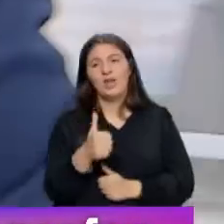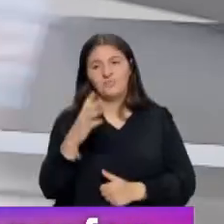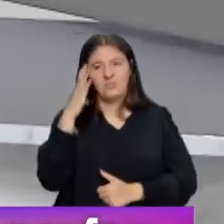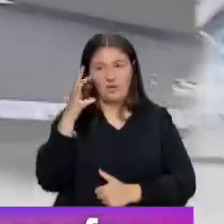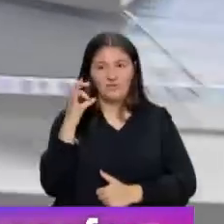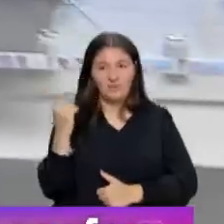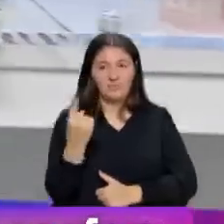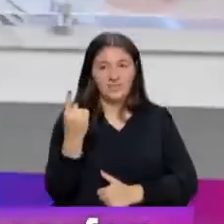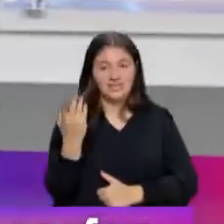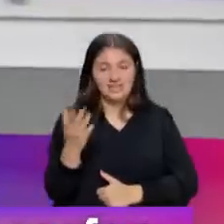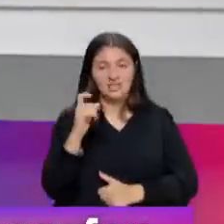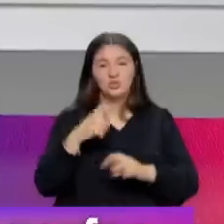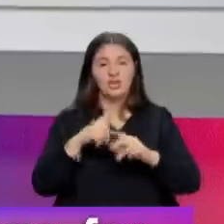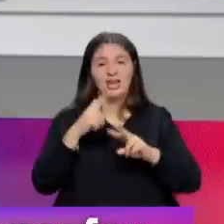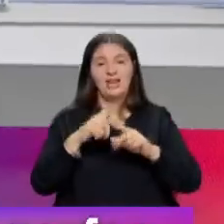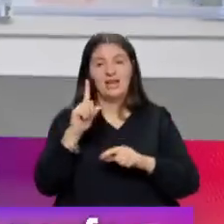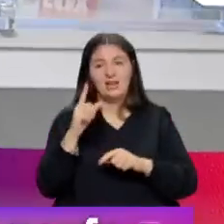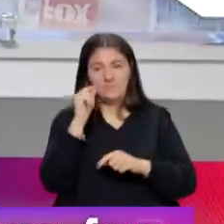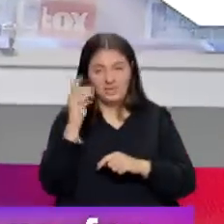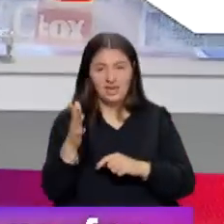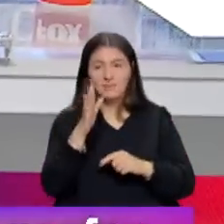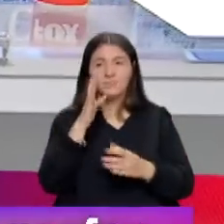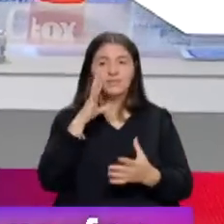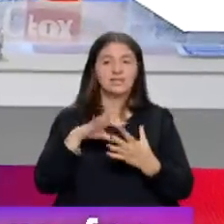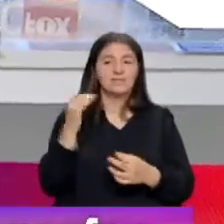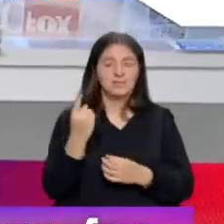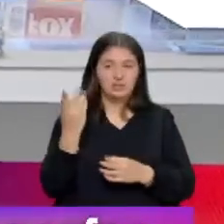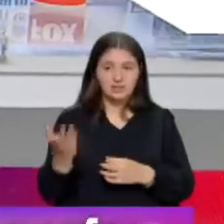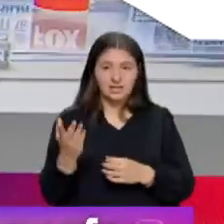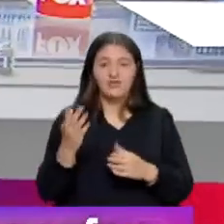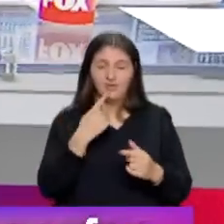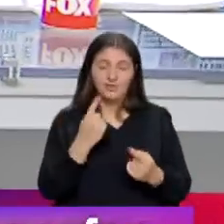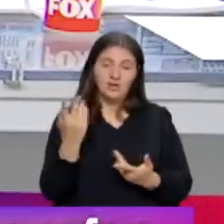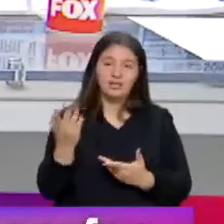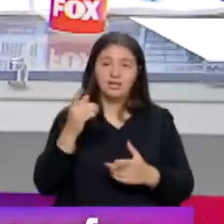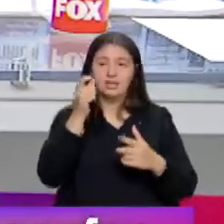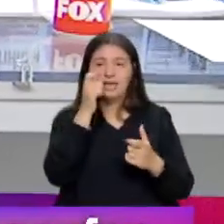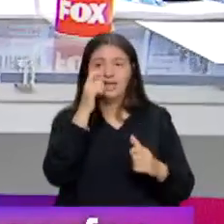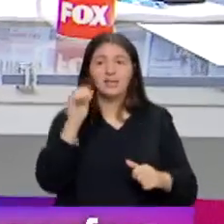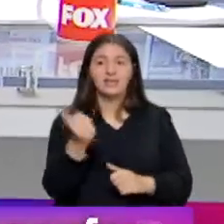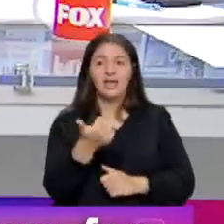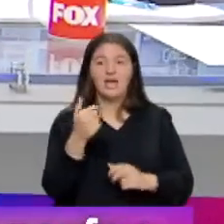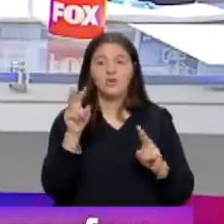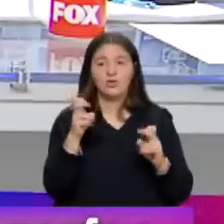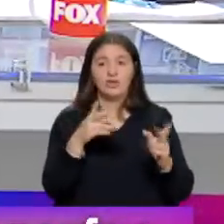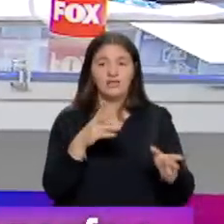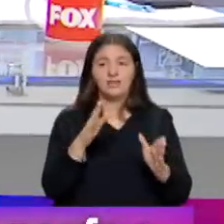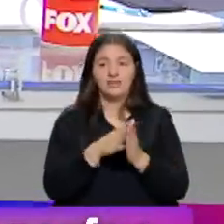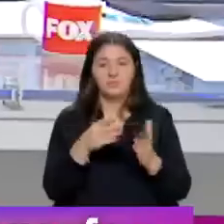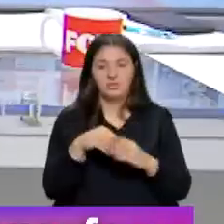profesörlerinden birisi Celal Şengör Bilim insanlarından birisi ve diyor ki dikkate değer mevzular